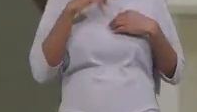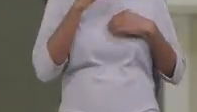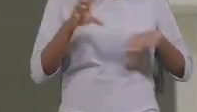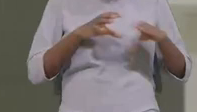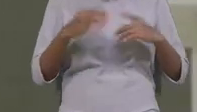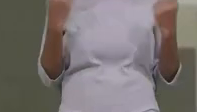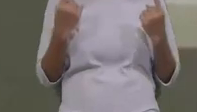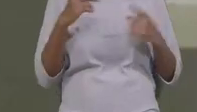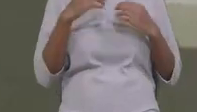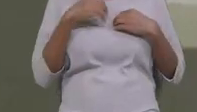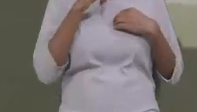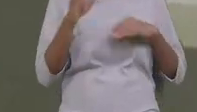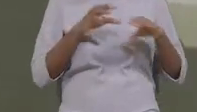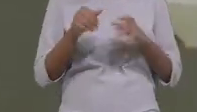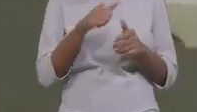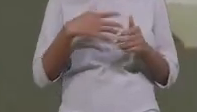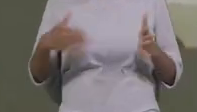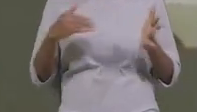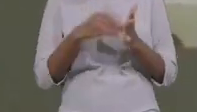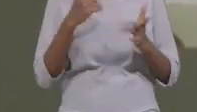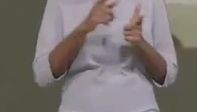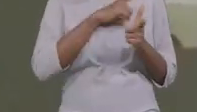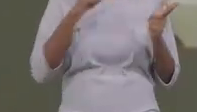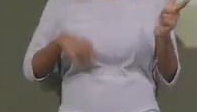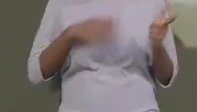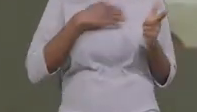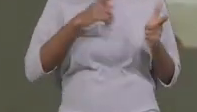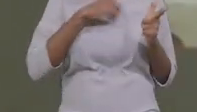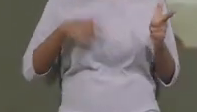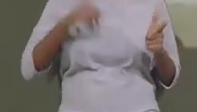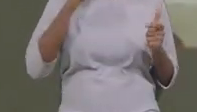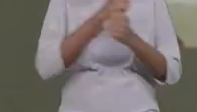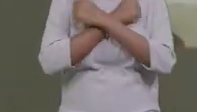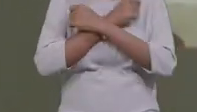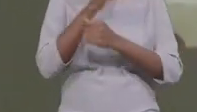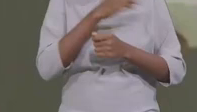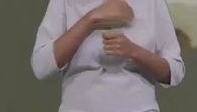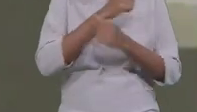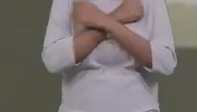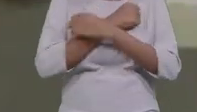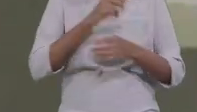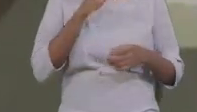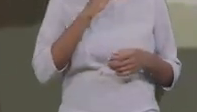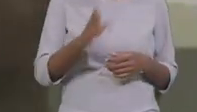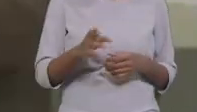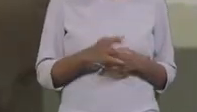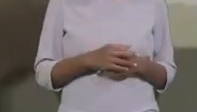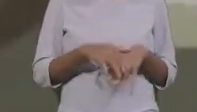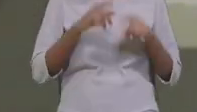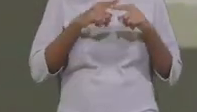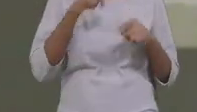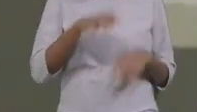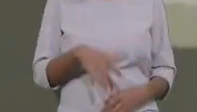n'avez pas commis de péché, vous n'avez rien fait contre le Seigneur. Et Dieu vous aime, il l'aime, le Seigneur l'aime et t'aime